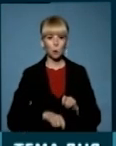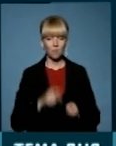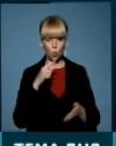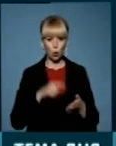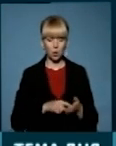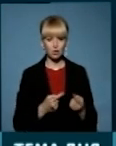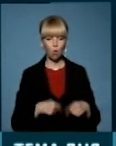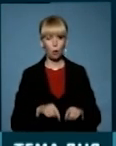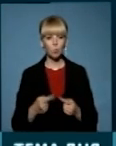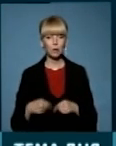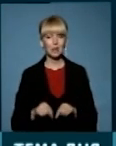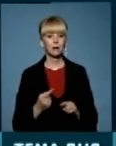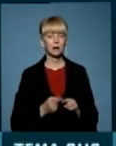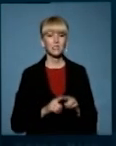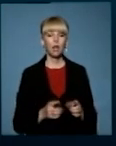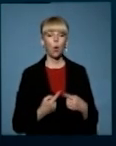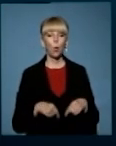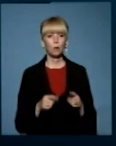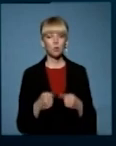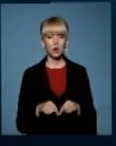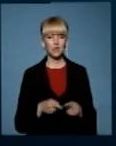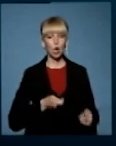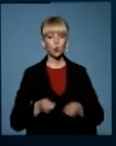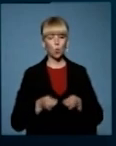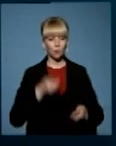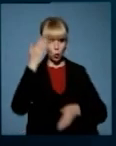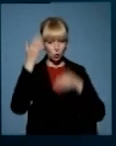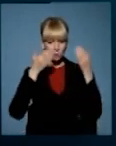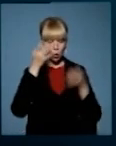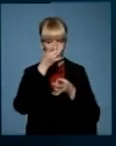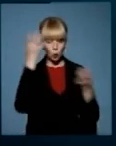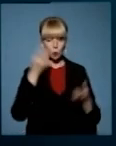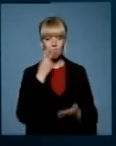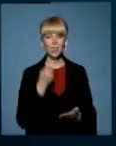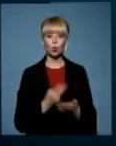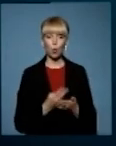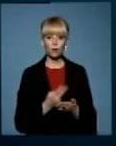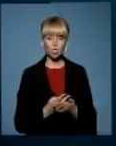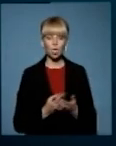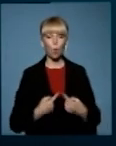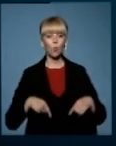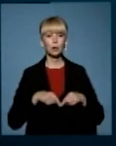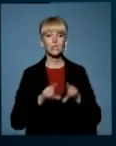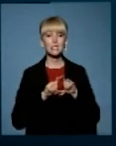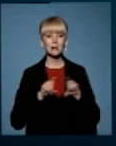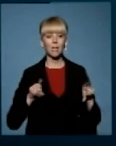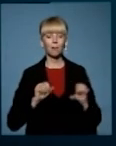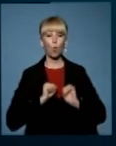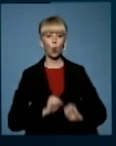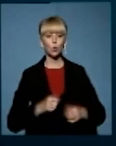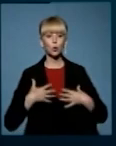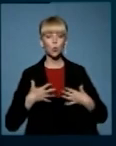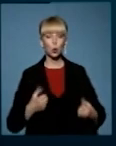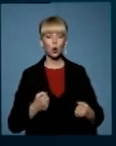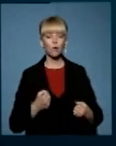зазначених об'єктів. Це об'єктів торгівельно-розважальних, культурно-видовищних, об'єктів закладів охорони здоров'я